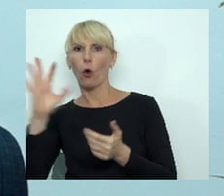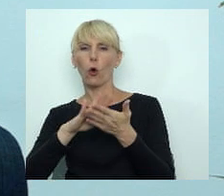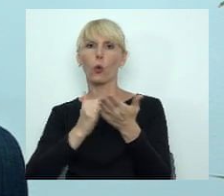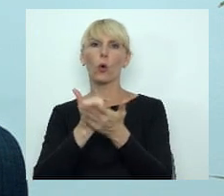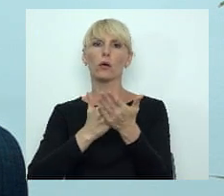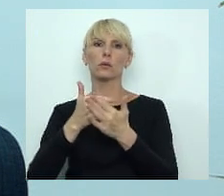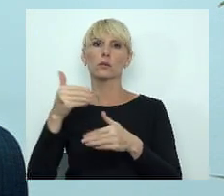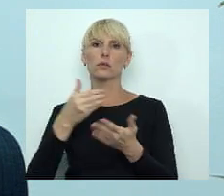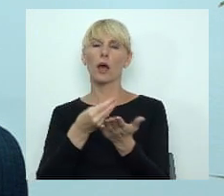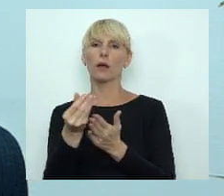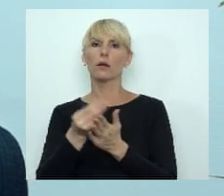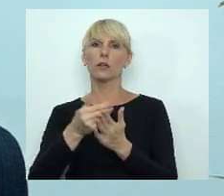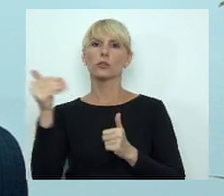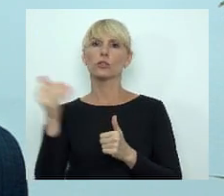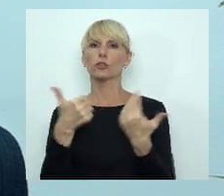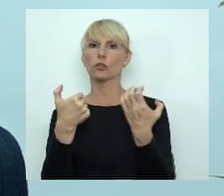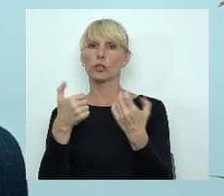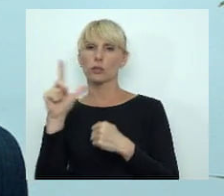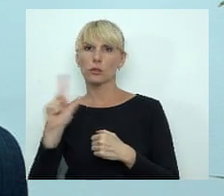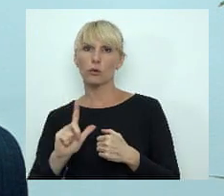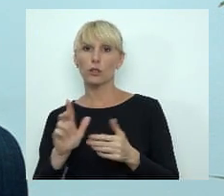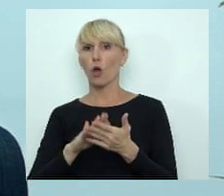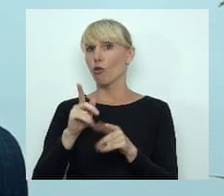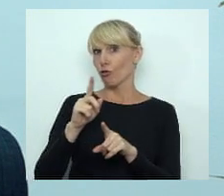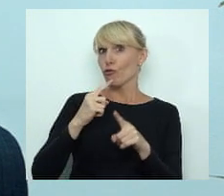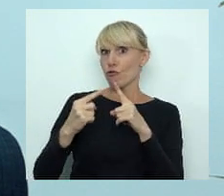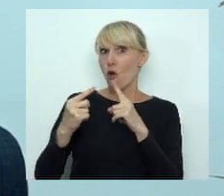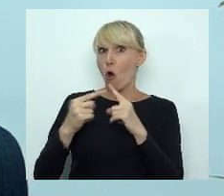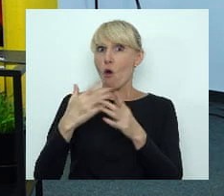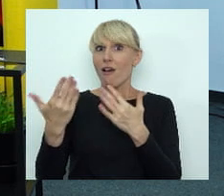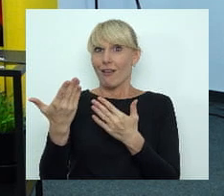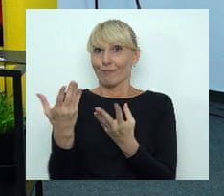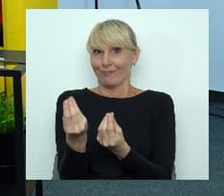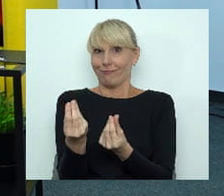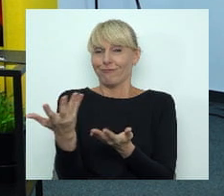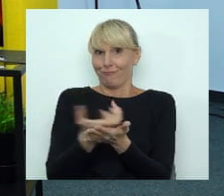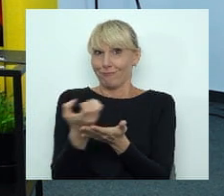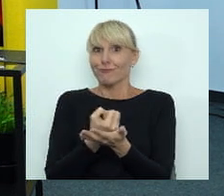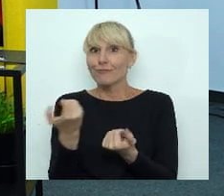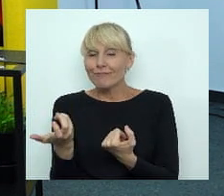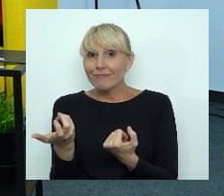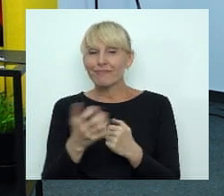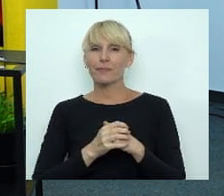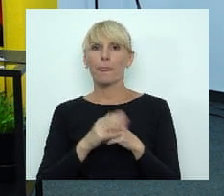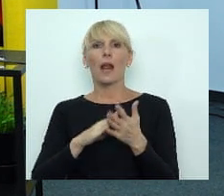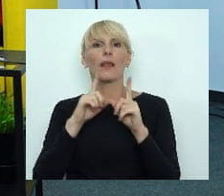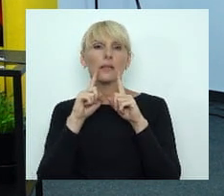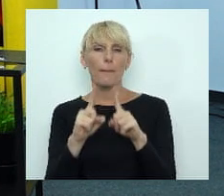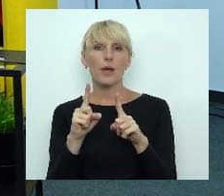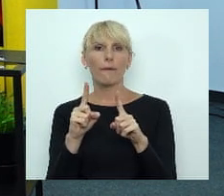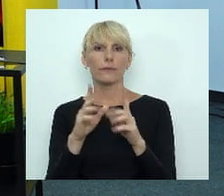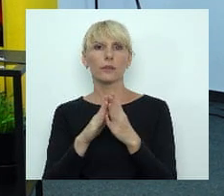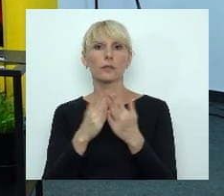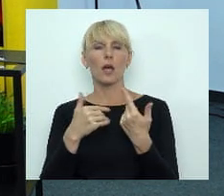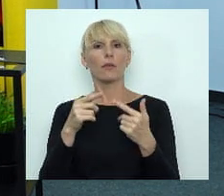zostać administratorem. Jednym słowem też troszkę taki biznes się stworzył. Troszkę biznes, ale z drugiej strony podchodźmy do tego w